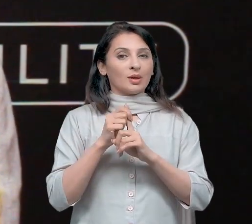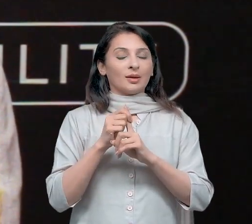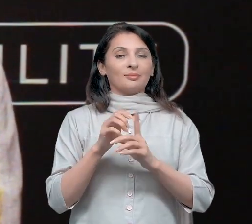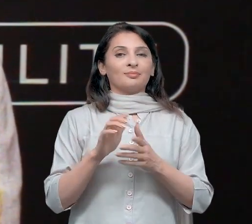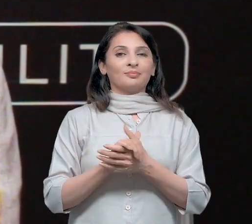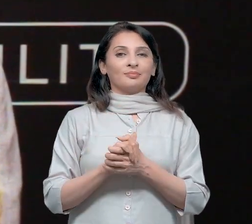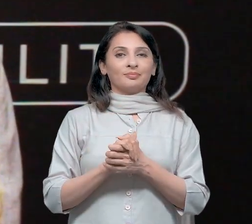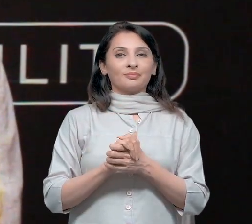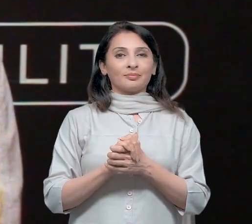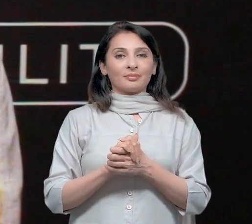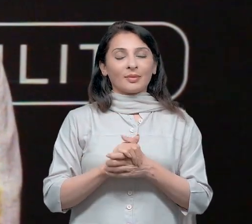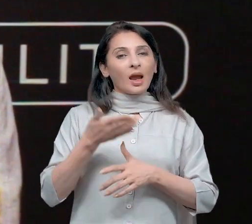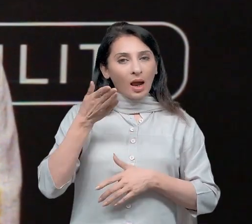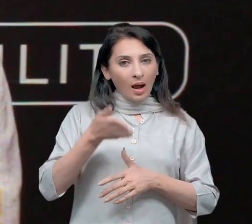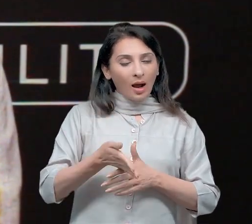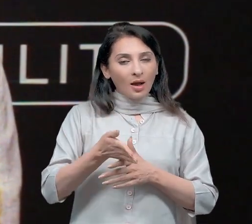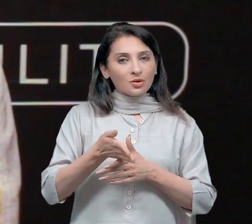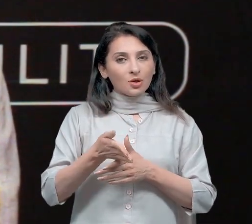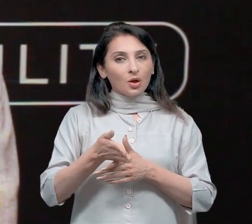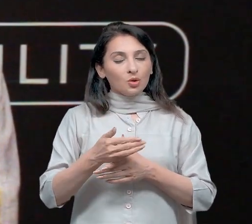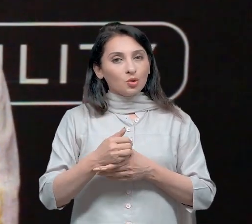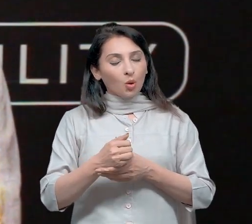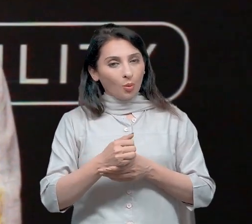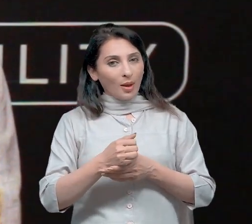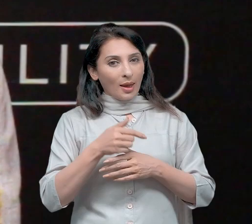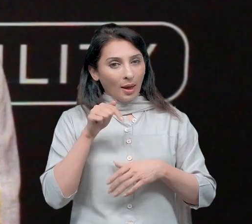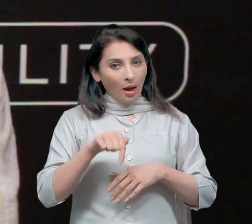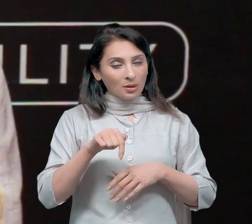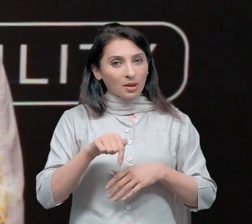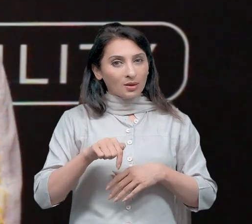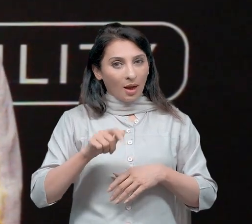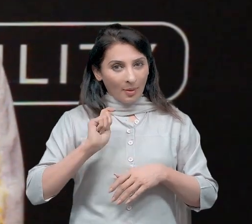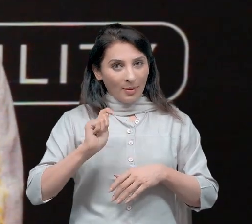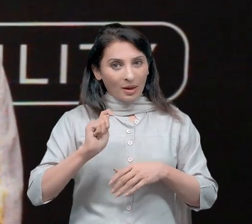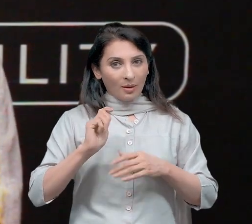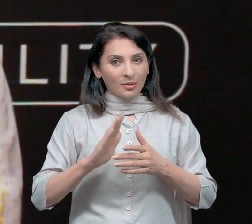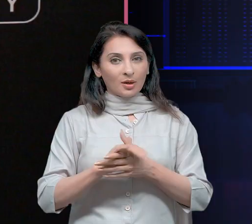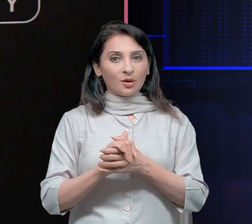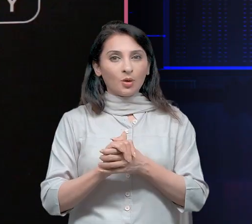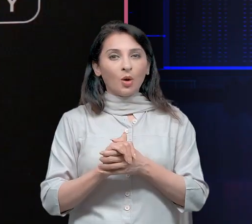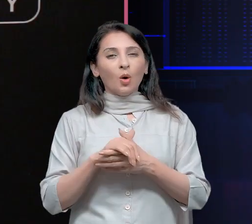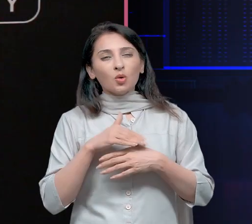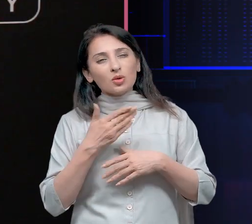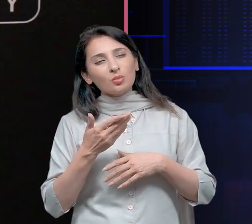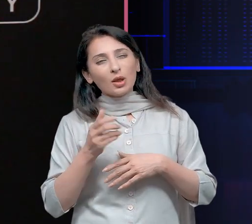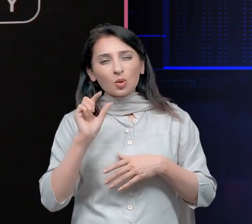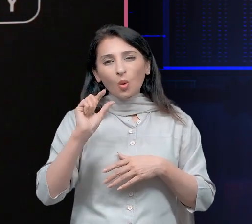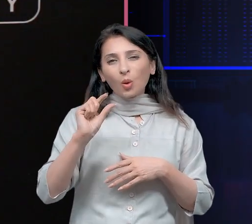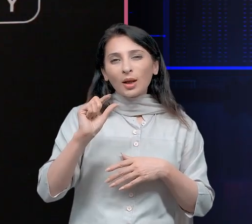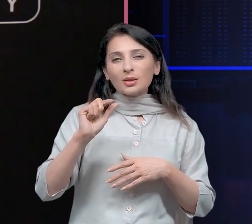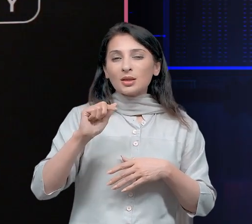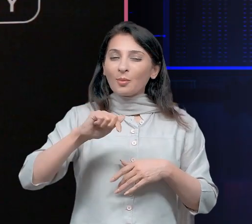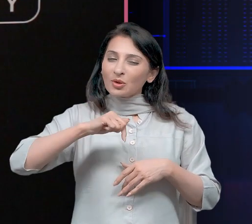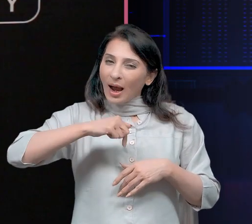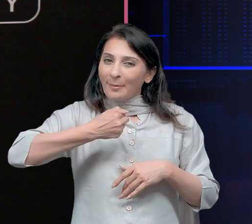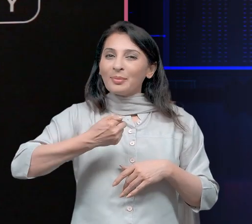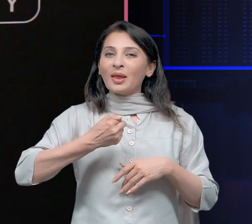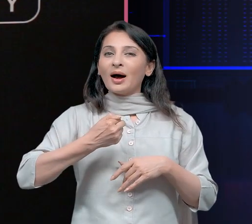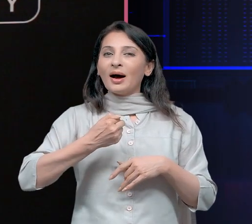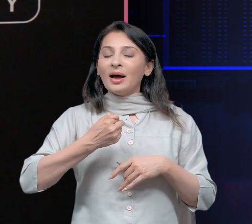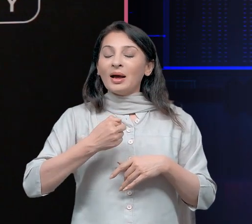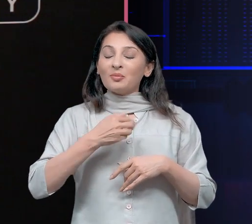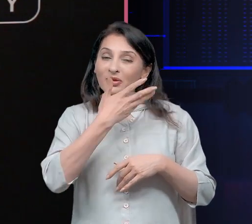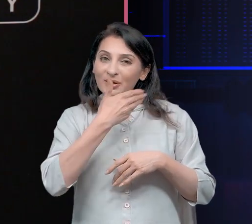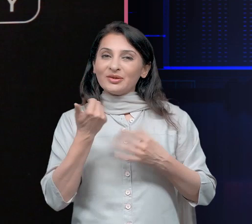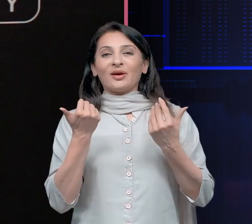जिस टॉपिक के ऊपर काम कर रही हूँ उसमें थोड़ा सा मुझे एक पर्सनल एलिमेंट है और वो एलिमेंट है मैं चाइना और पाकिस्तान